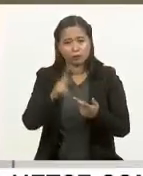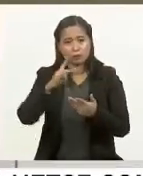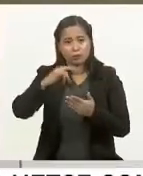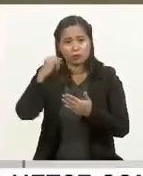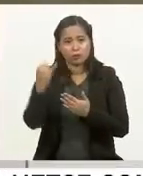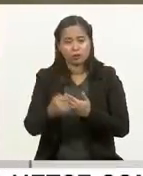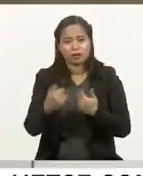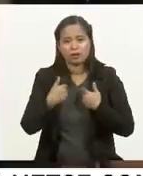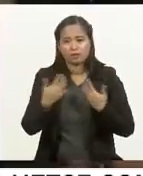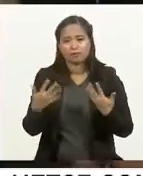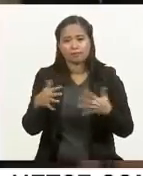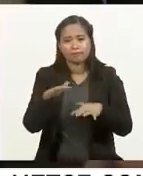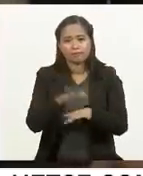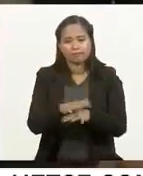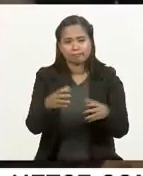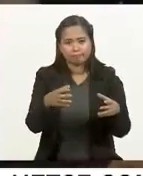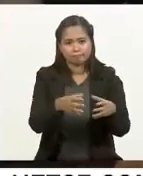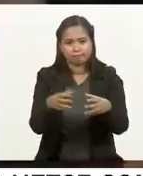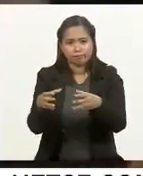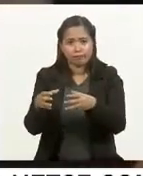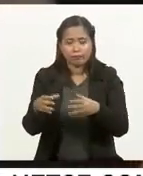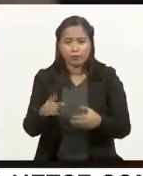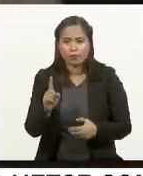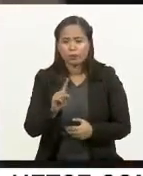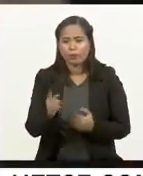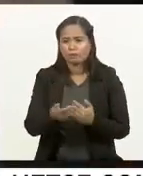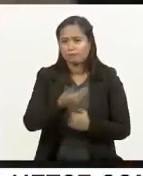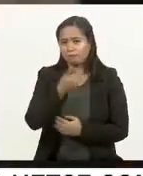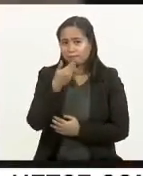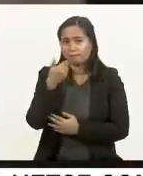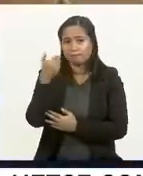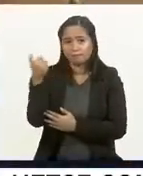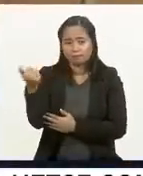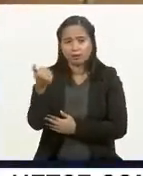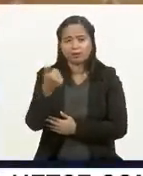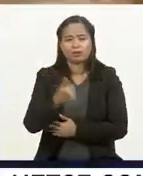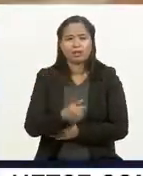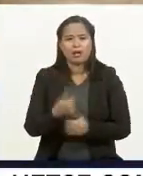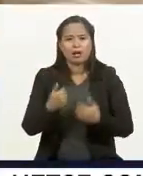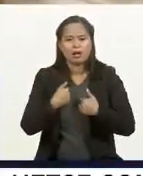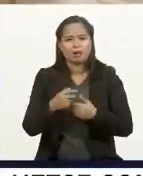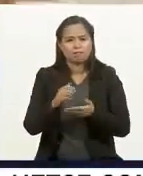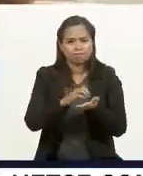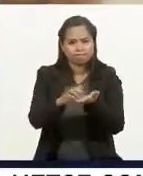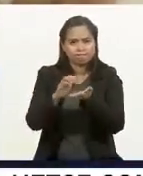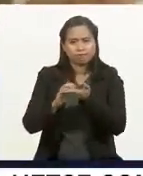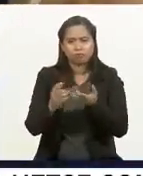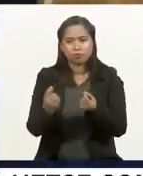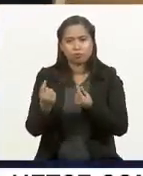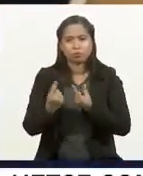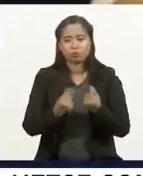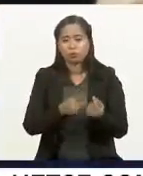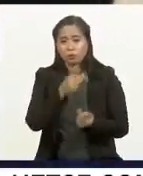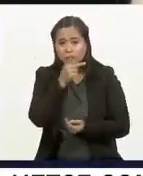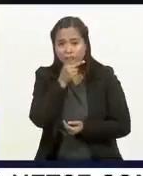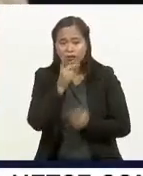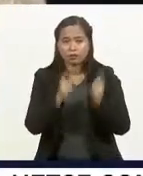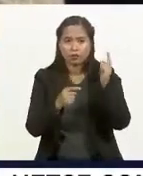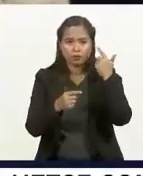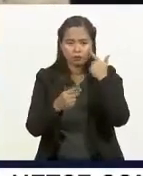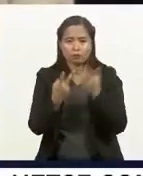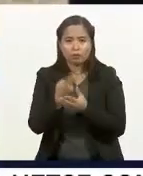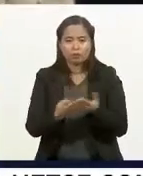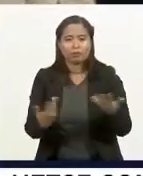na pagsamasamahin ang lahat ng pinakamahuhusay na kagagawian mula sa gobyerno at mga private sector